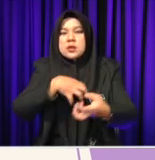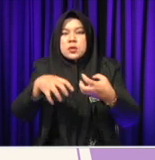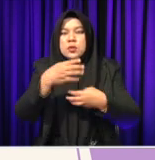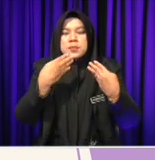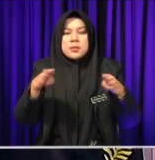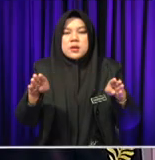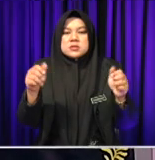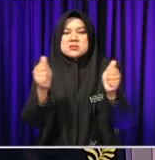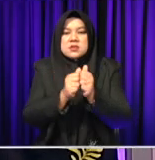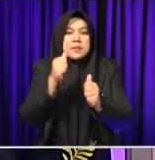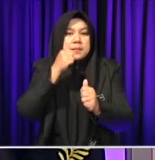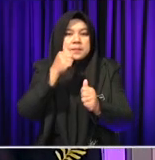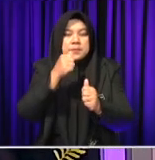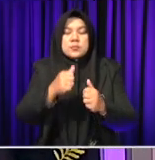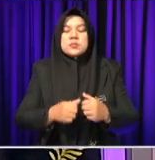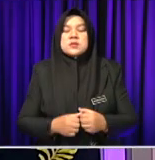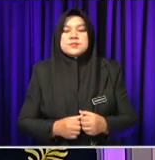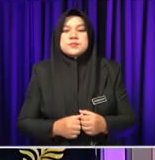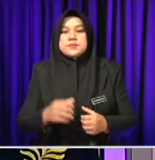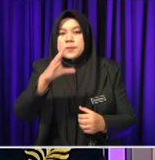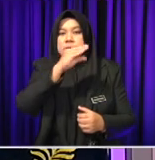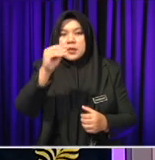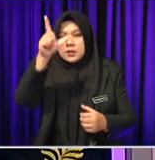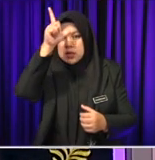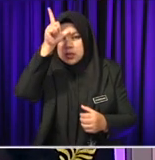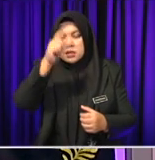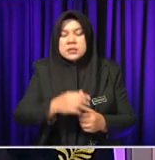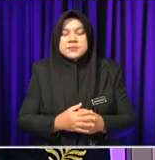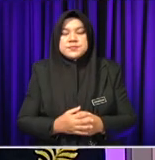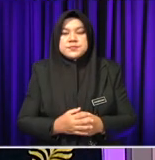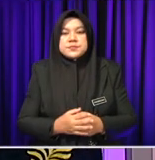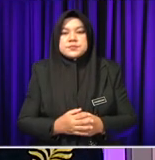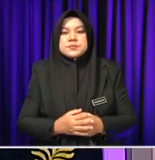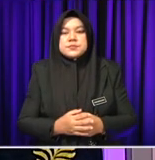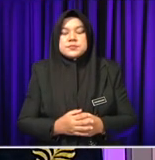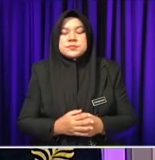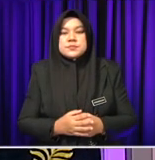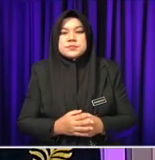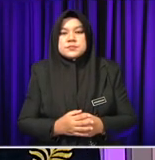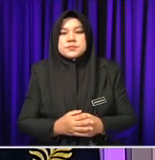batas itu golongan yang kelima seterusnya kita lihat di sini